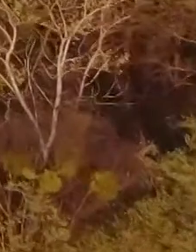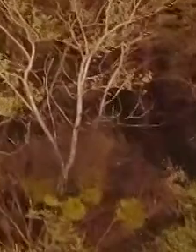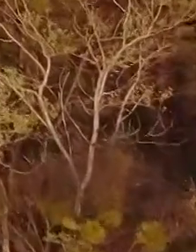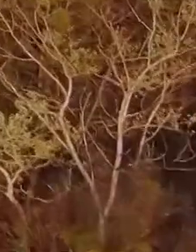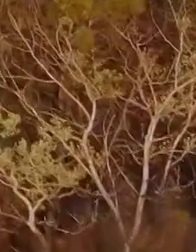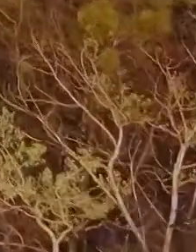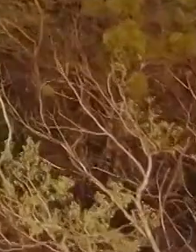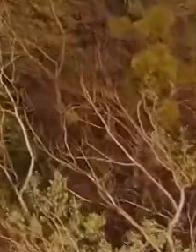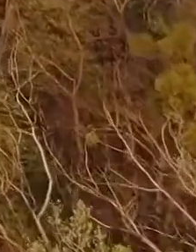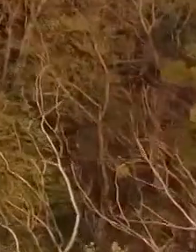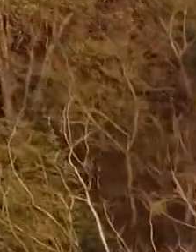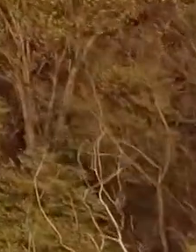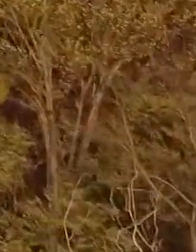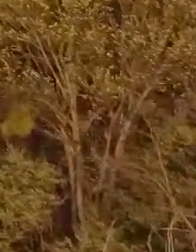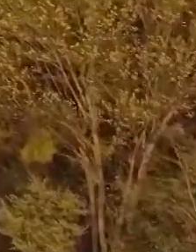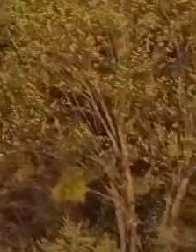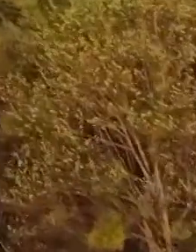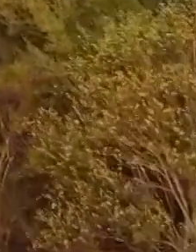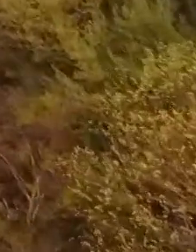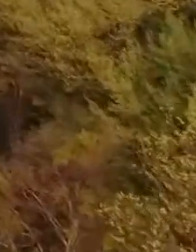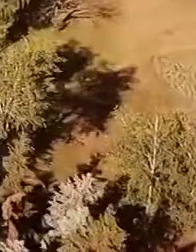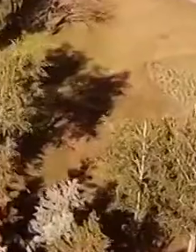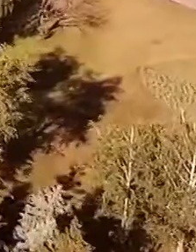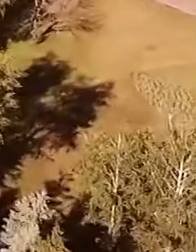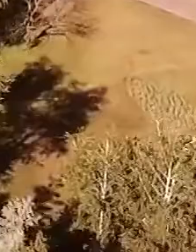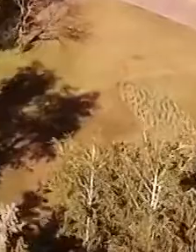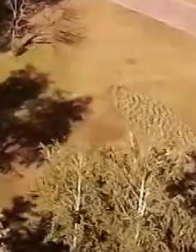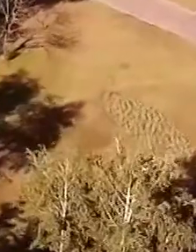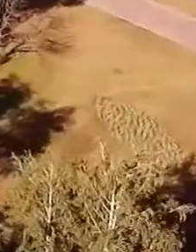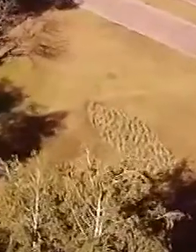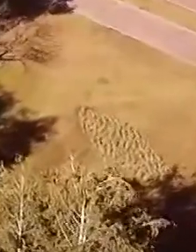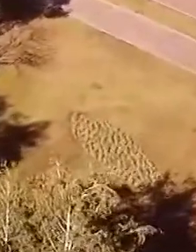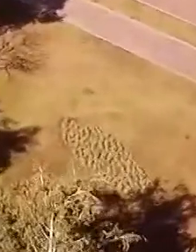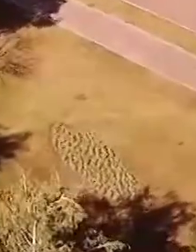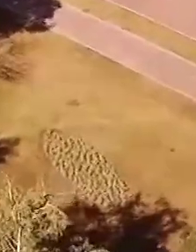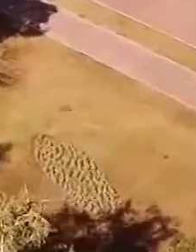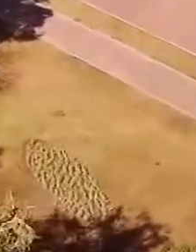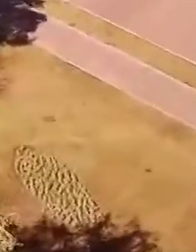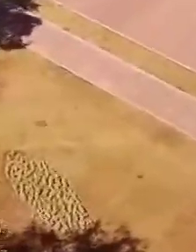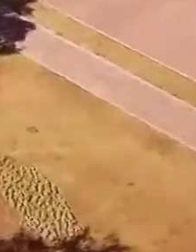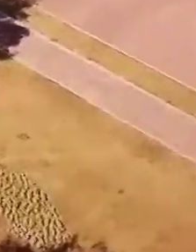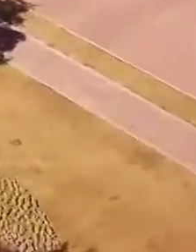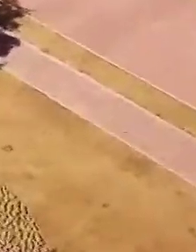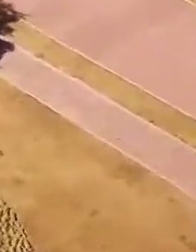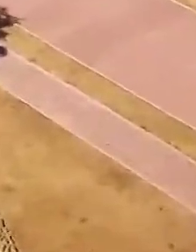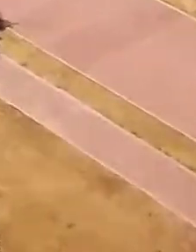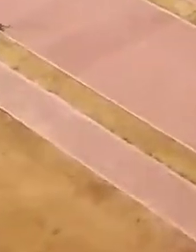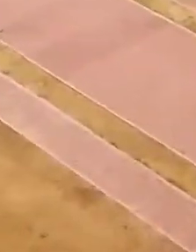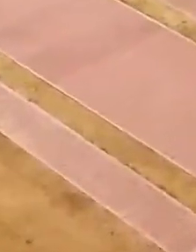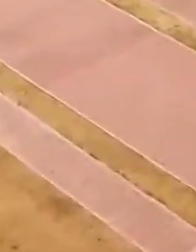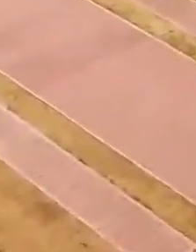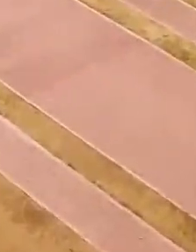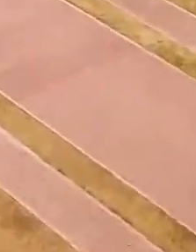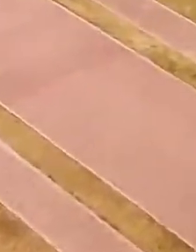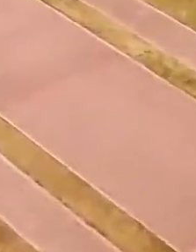Вітер південно-східний до 7 метрів за секунду. Температура повітря в області вночі від 7 до 9 градусів з позначкою плюс. Вдень від